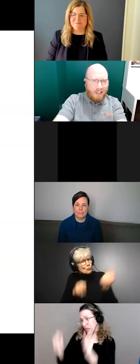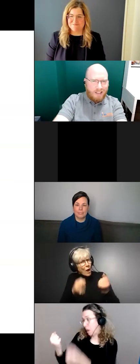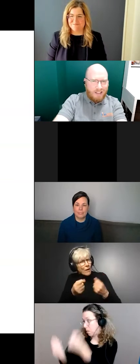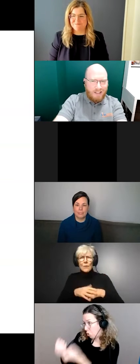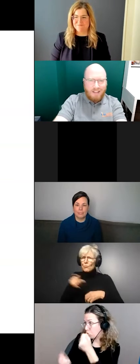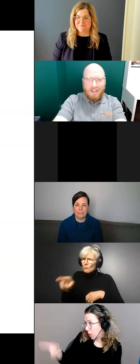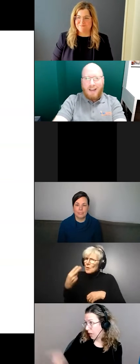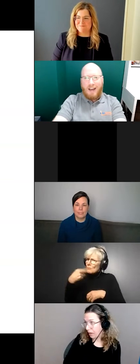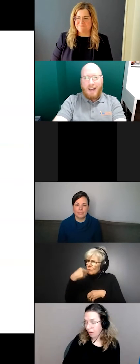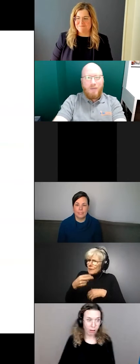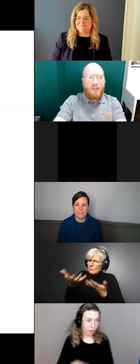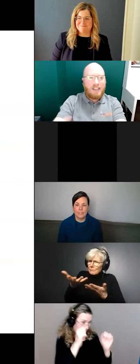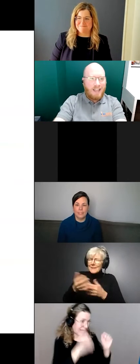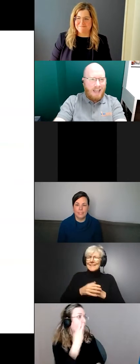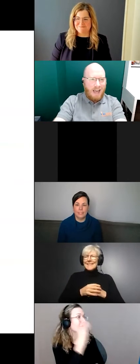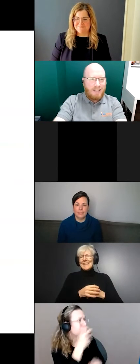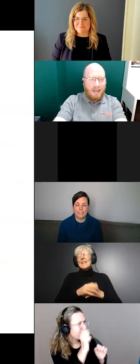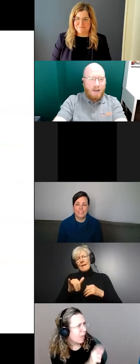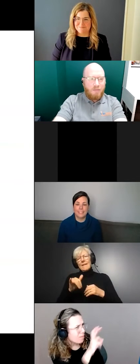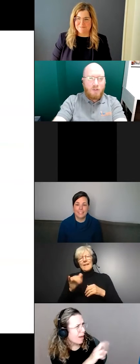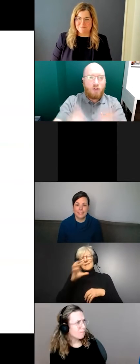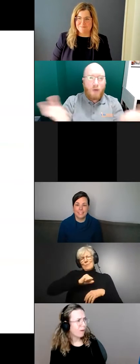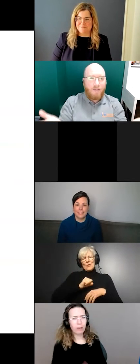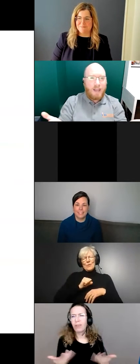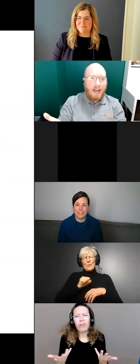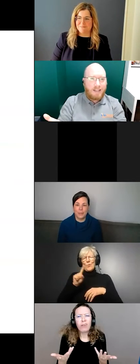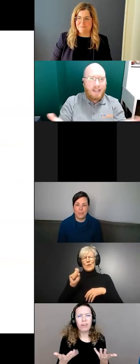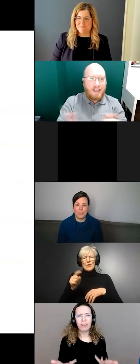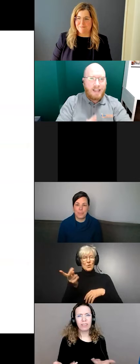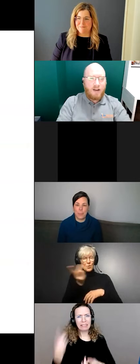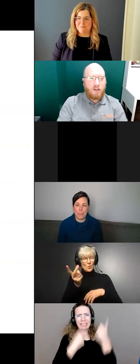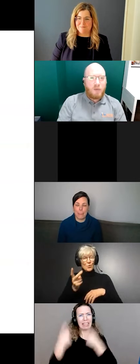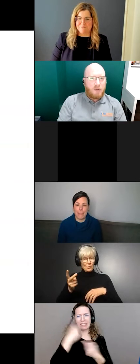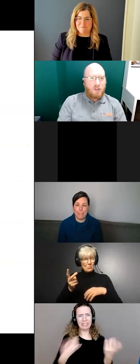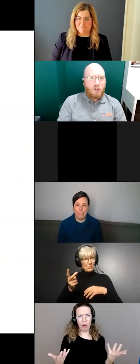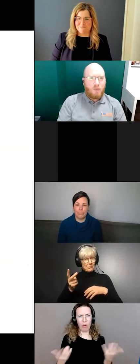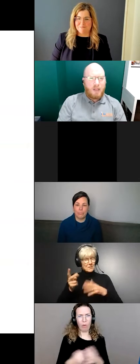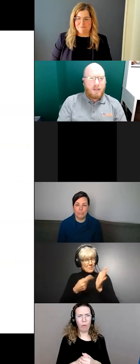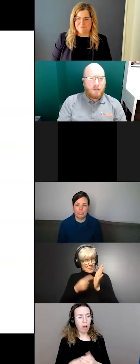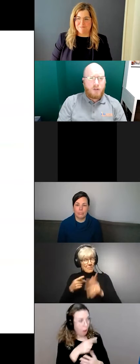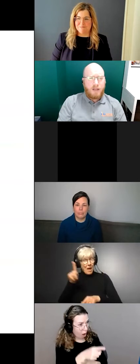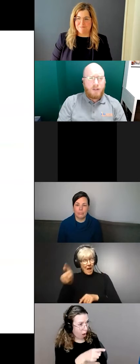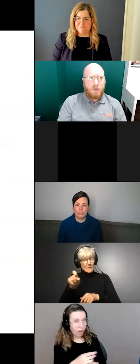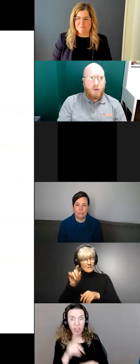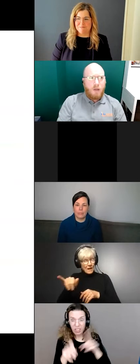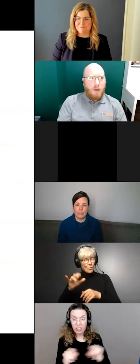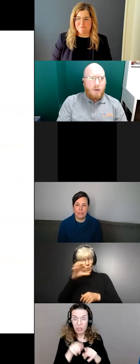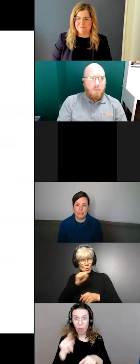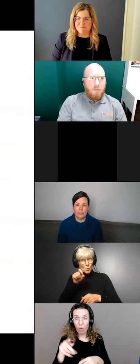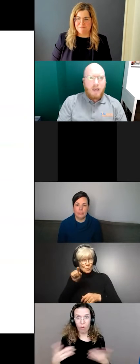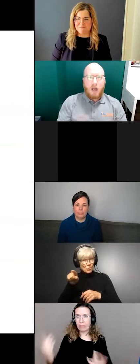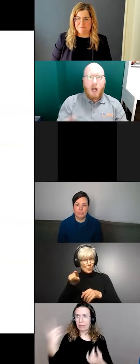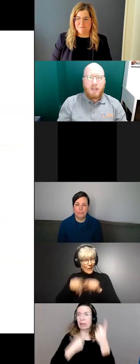quelquefois. Est-ce que vous pouvez conduire? Est-ce que vous pouvez lire les lèvres? Des choses comme ça. Est-ce